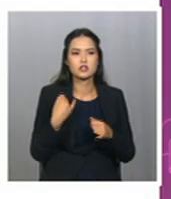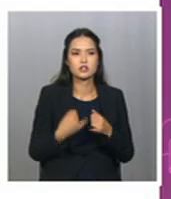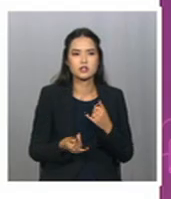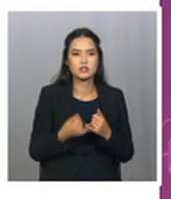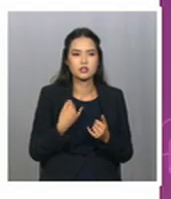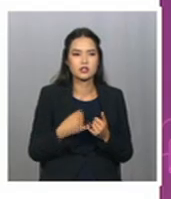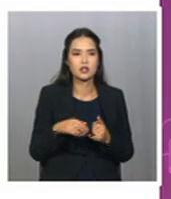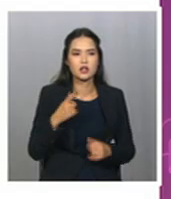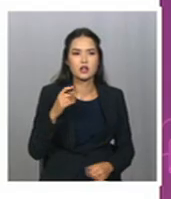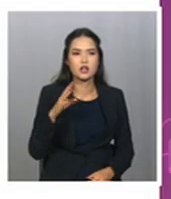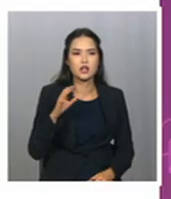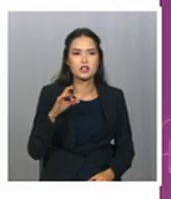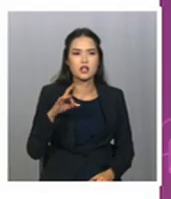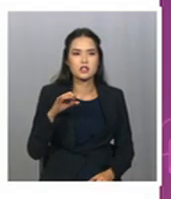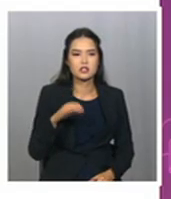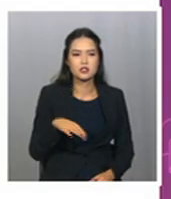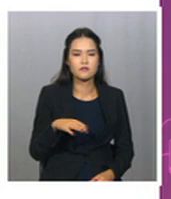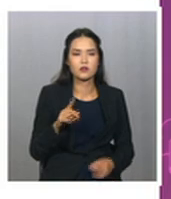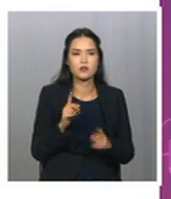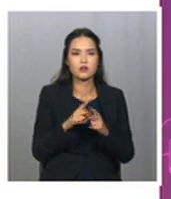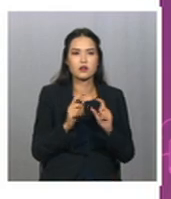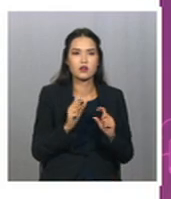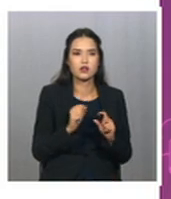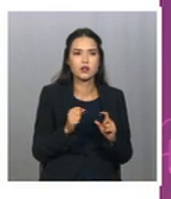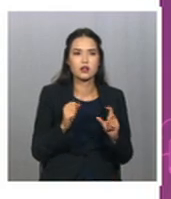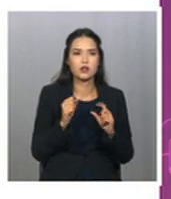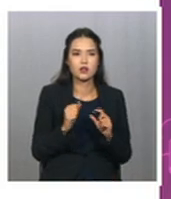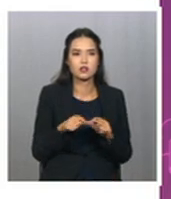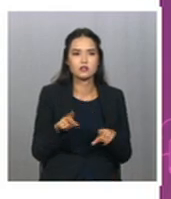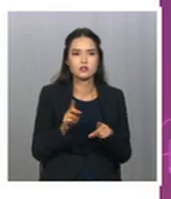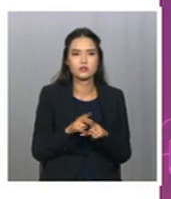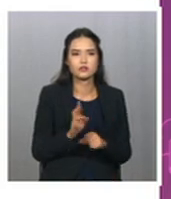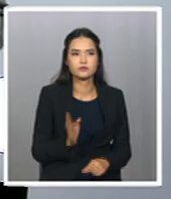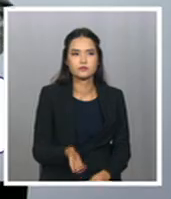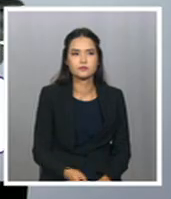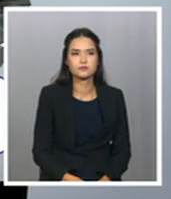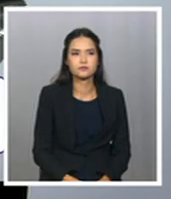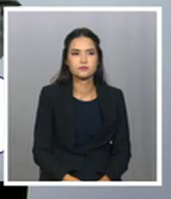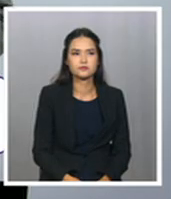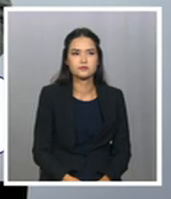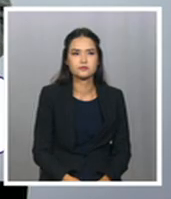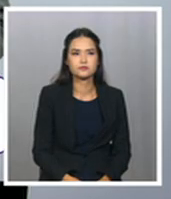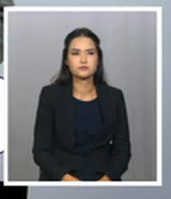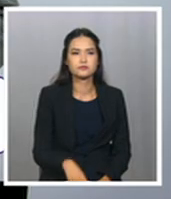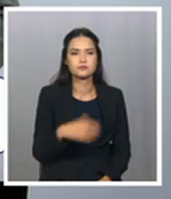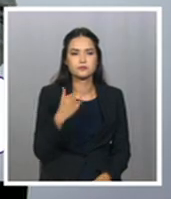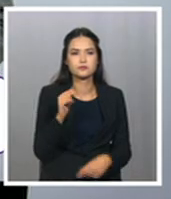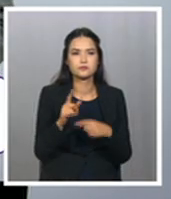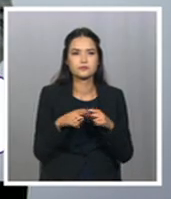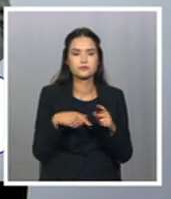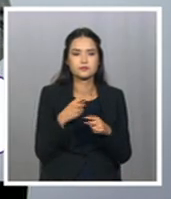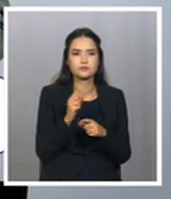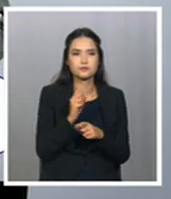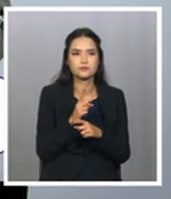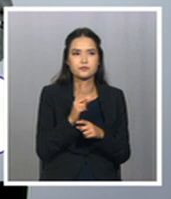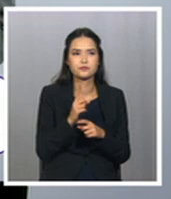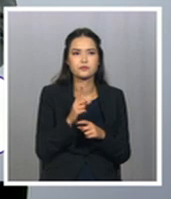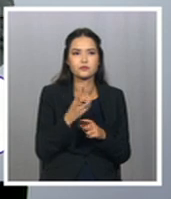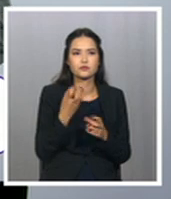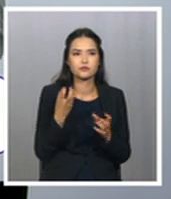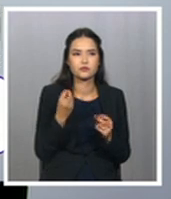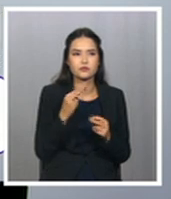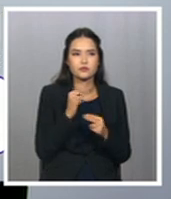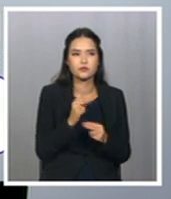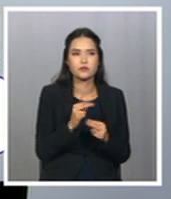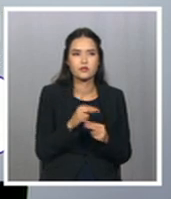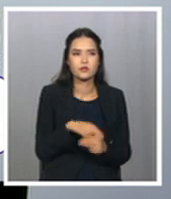рецессивті гомозиготалар, яғни кіші 2А-ға тең болып табылады. Ал енді білімімізді жинақтау үшін тапсырма орындап